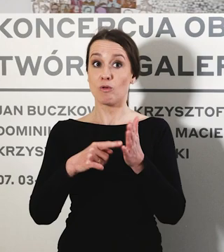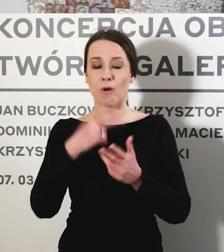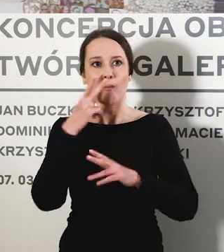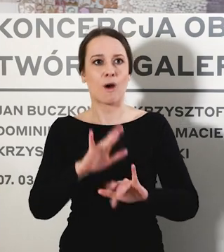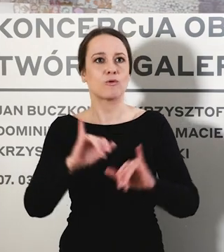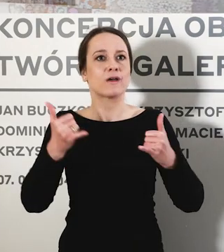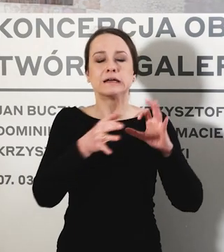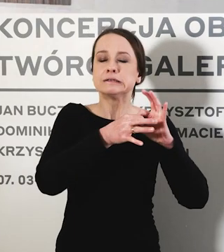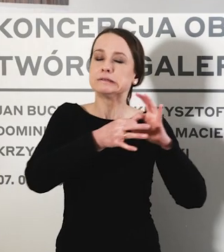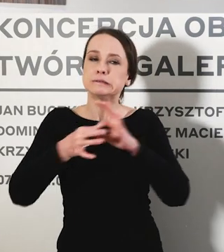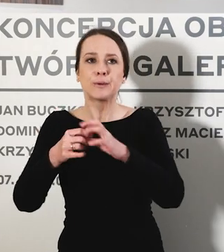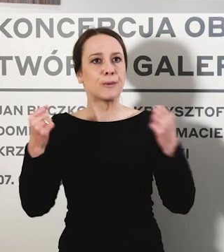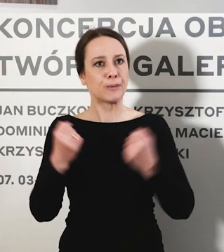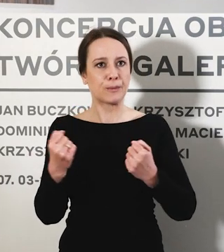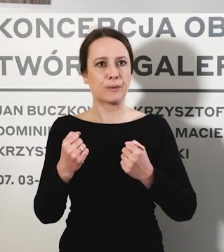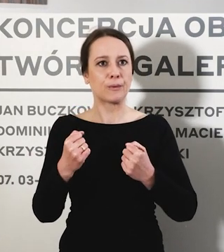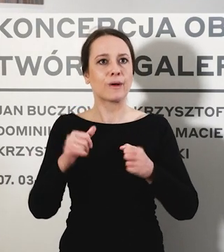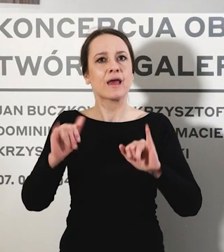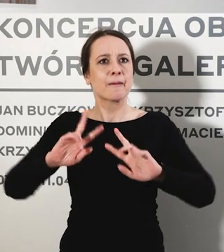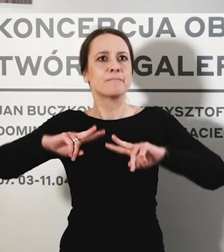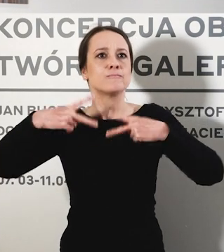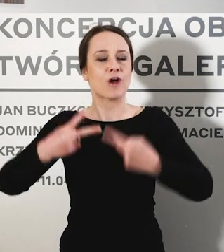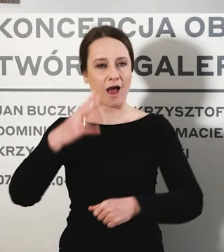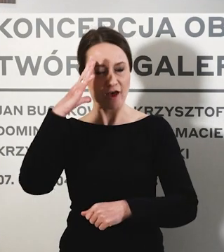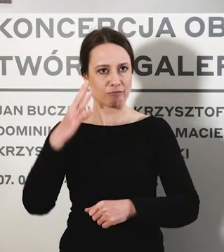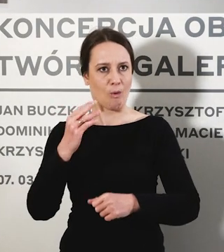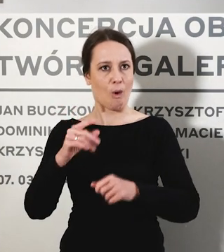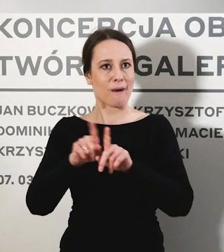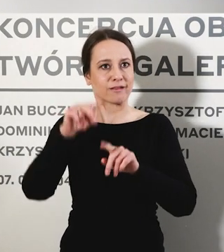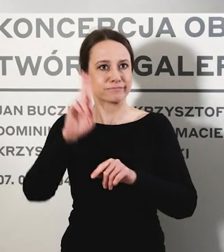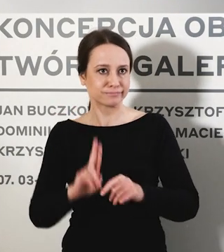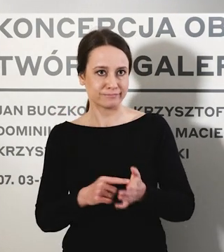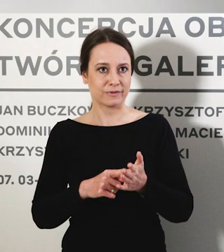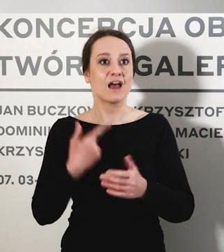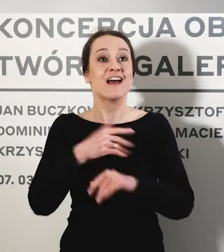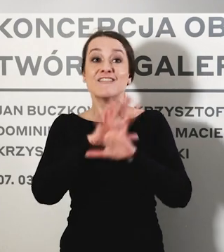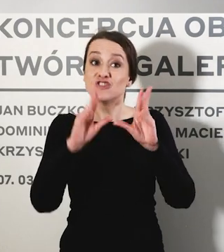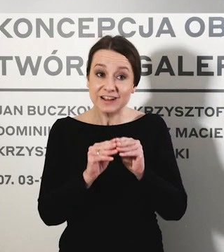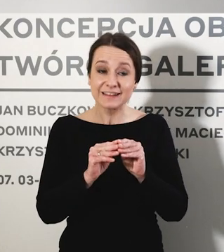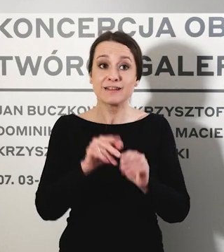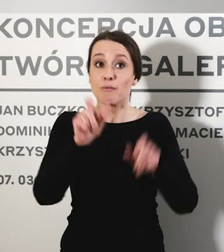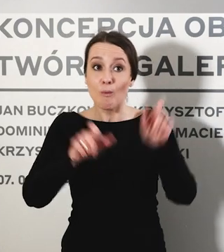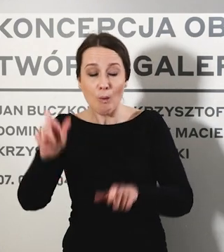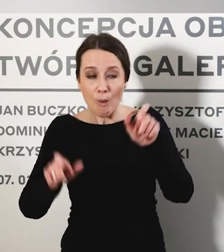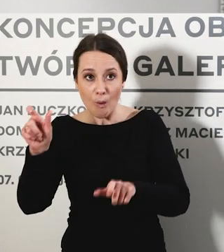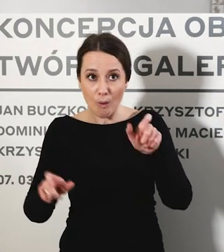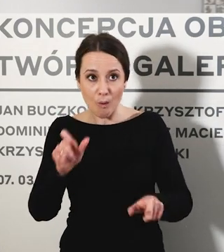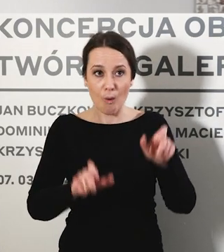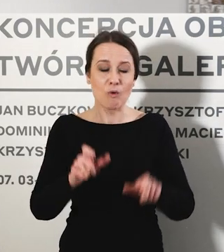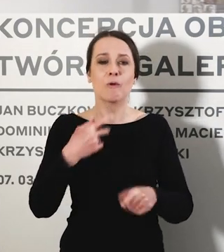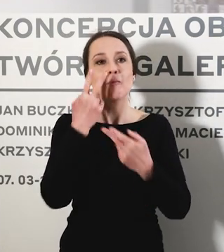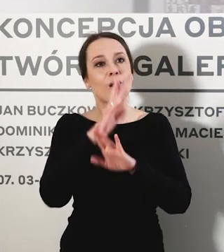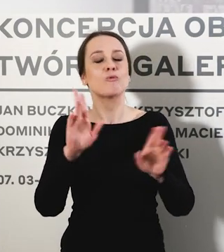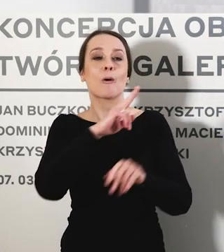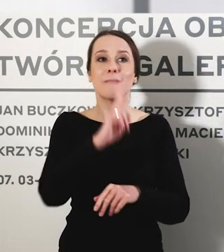kontakt z obrazu i jego medium wszyscy poza maciejem się kostki prezentują malarstwo które staje się